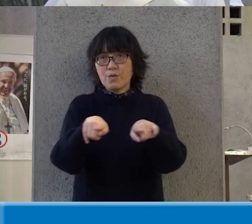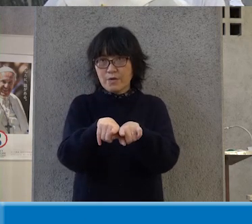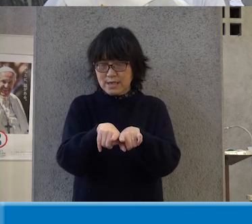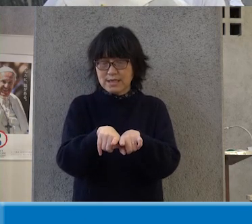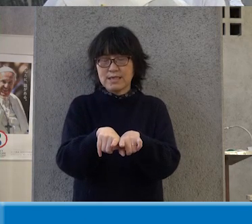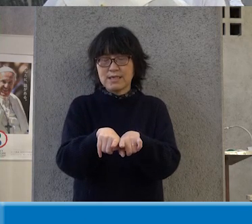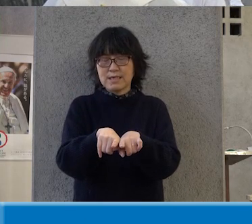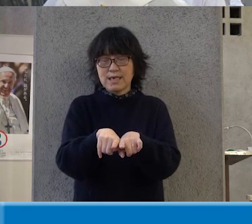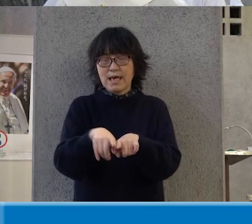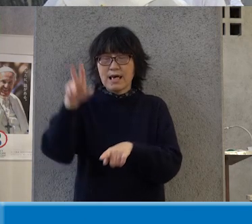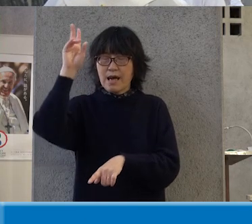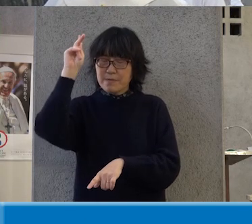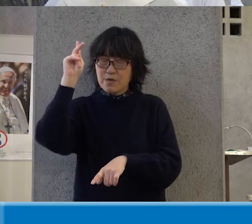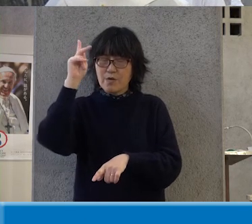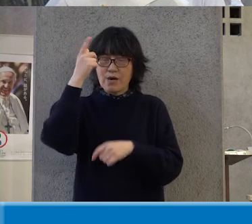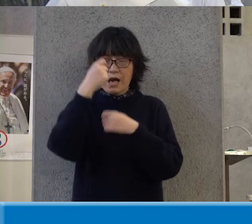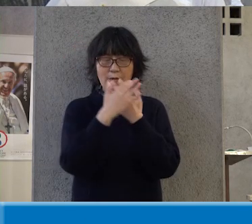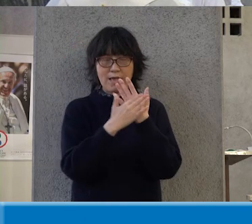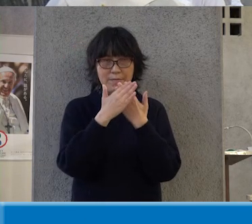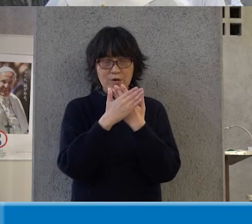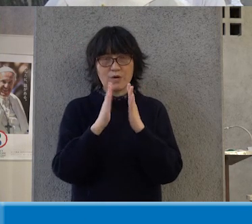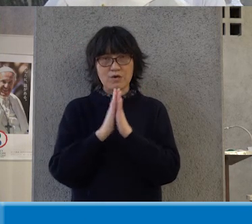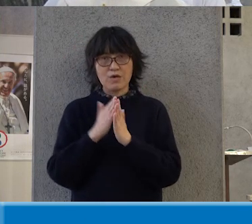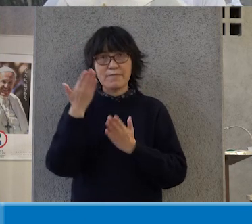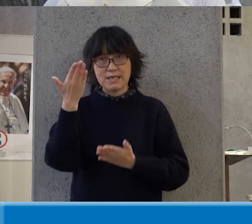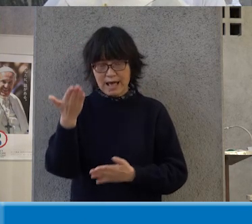の憐れみを祈りますか。